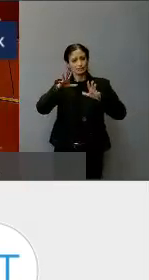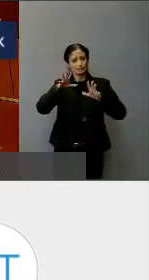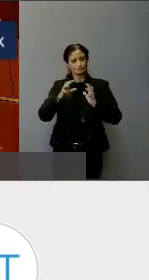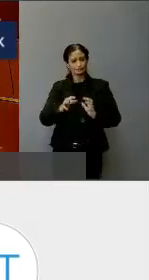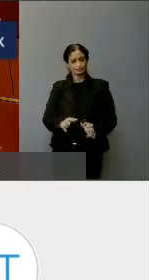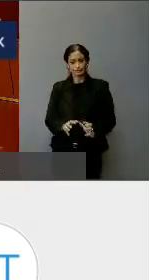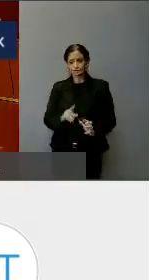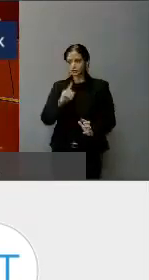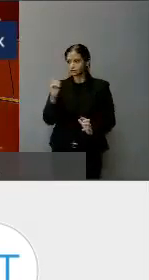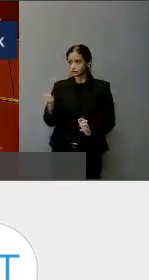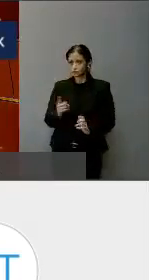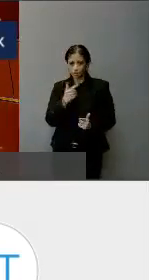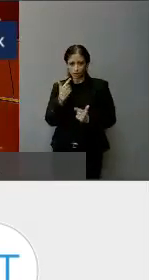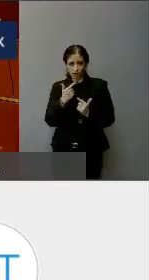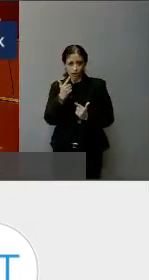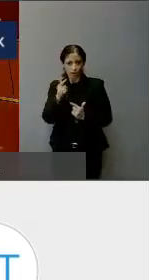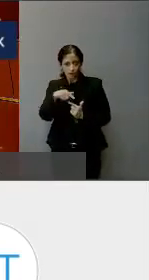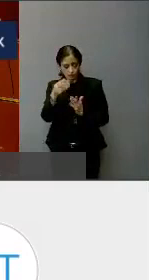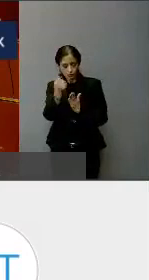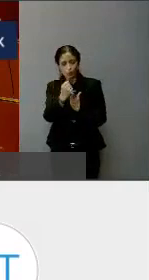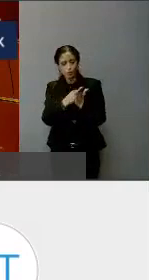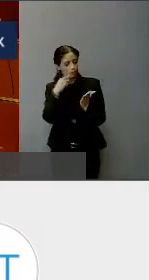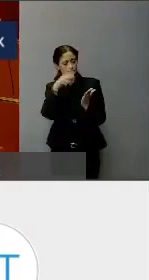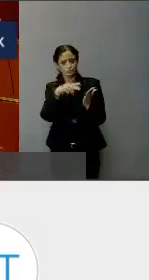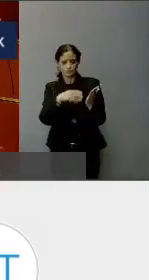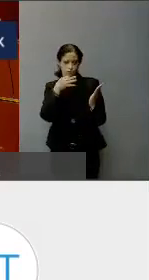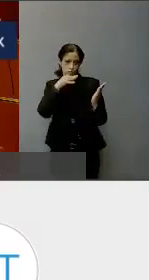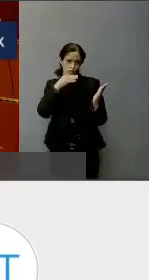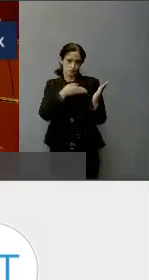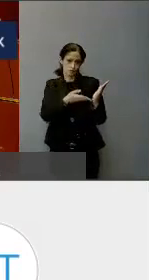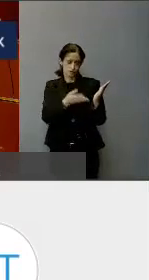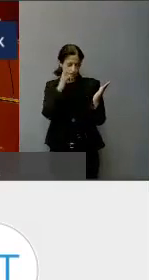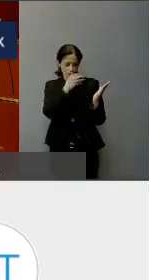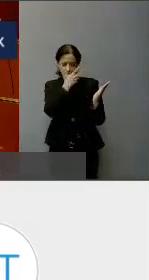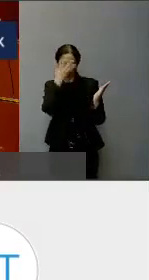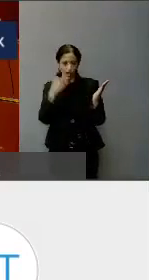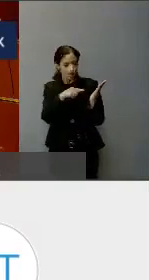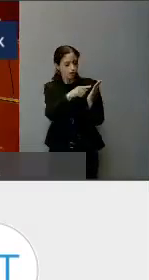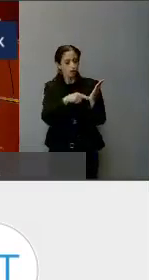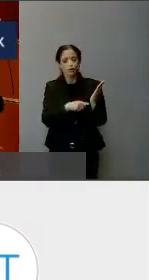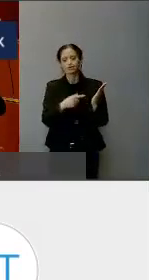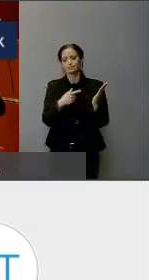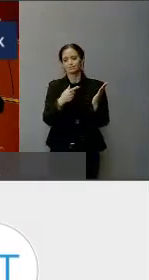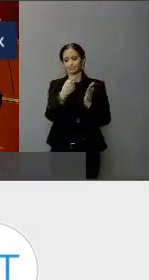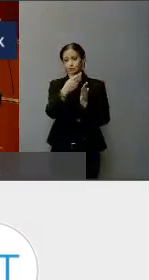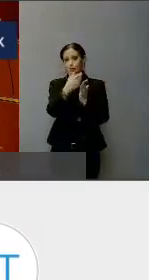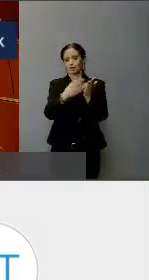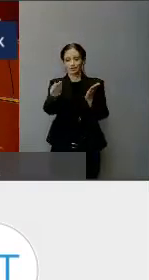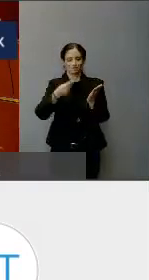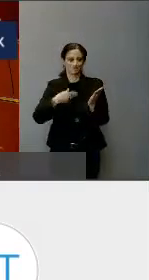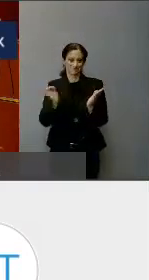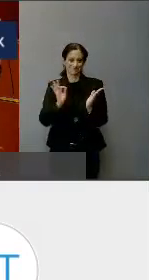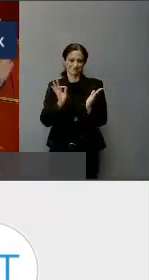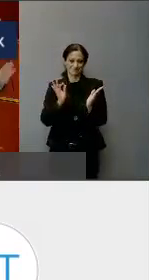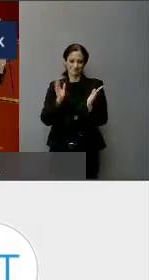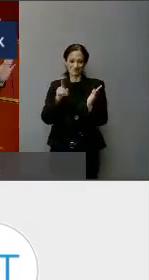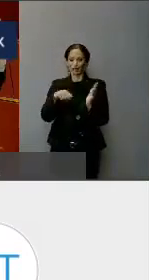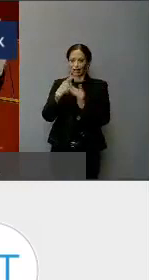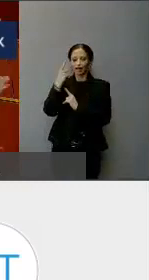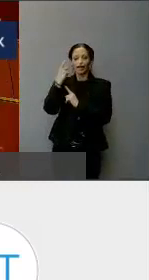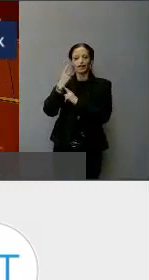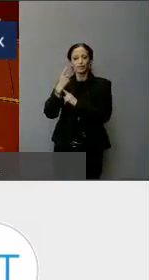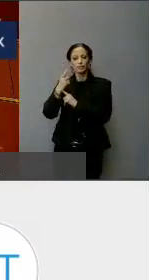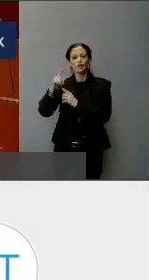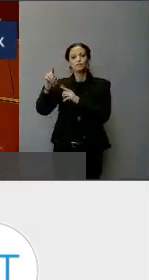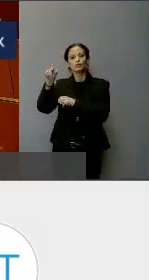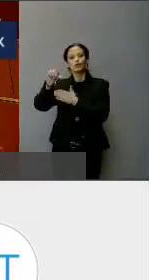sutil e basta leggere quel documento che abbiamo che peraltro non c'è stato consegnato è perché ai fatti lo siamo andati a scaricare dal sito della